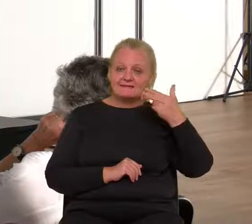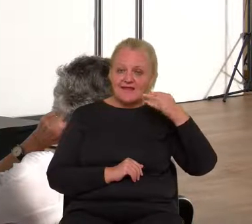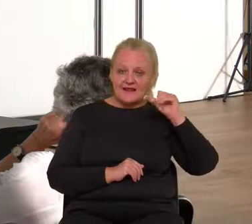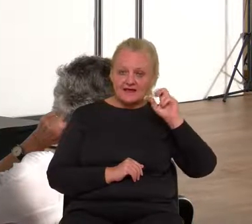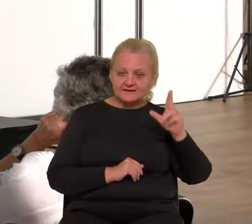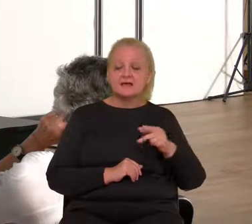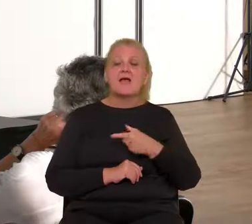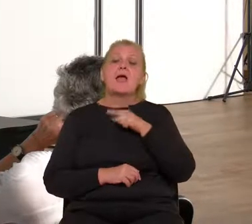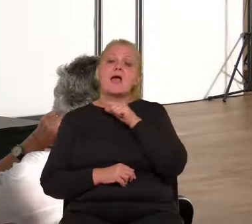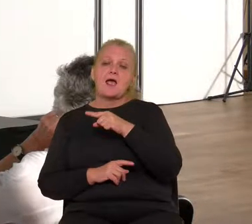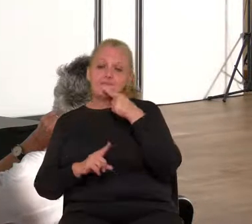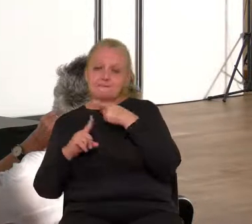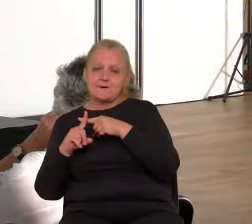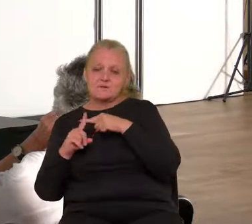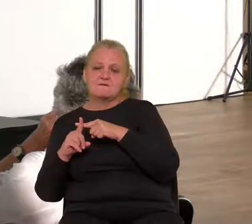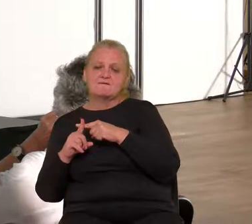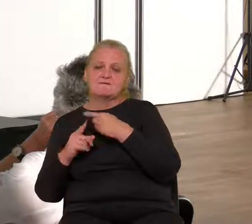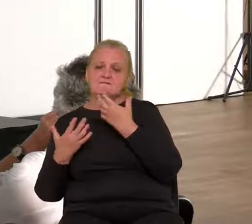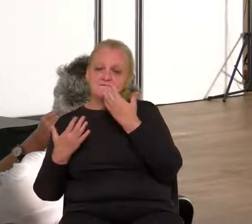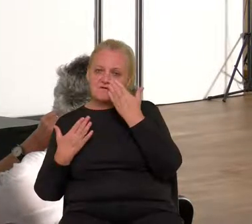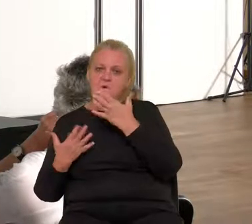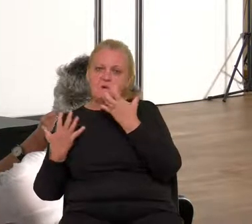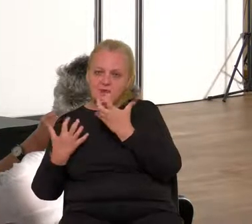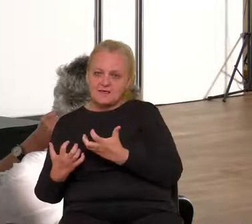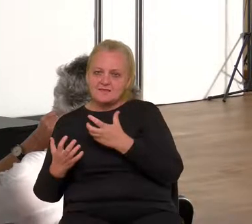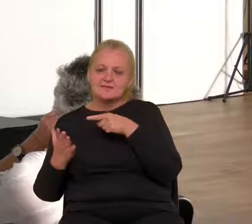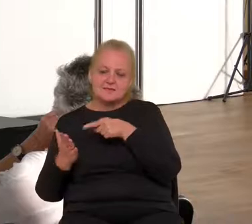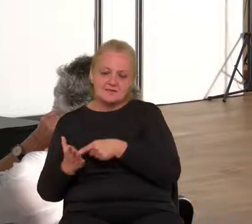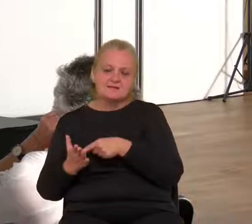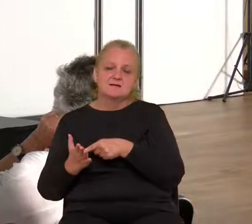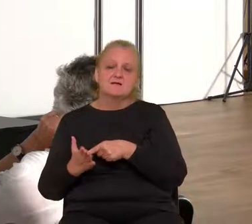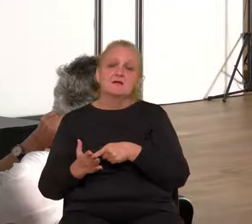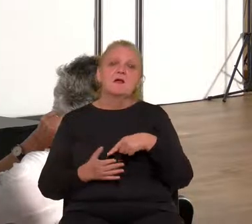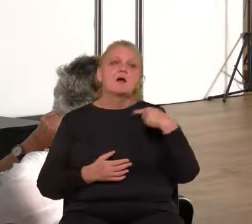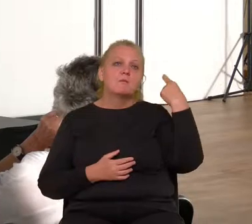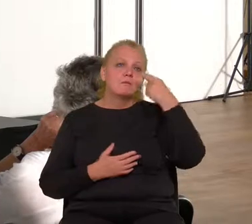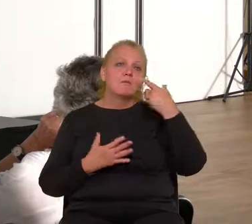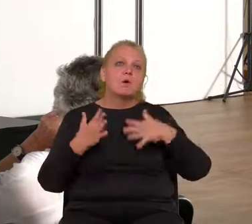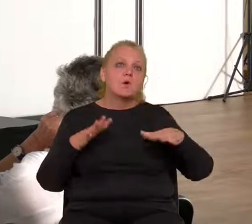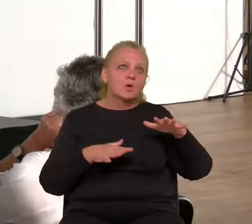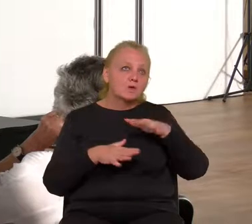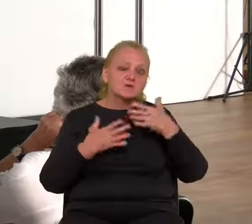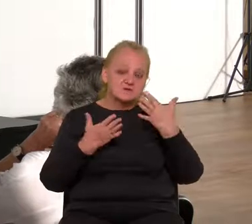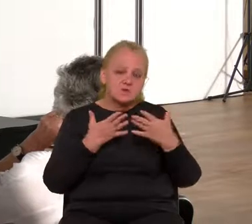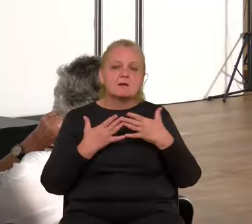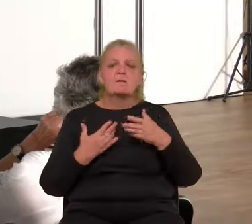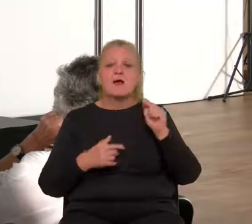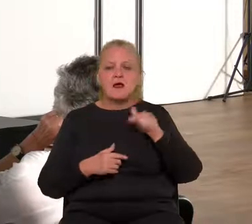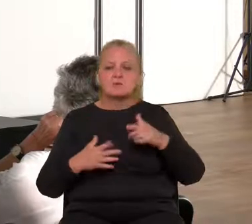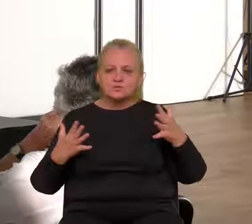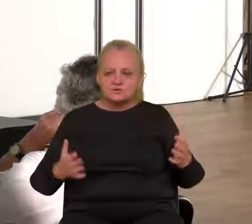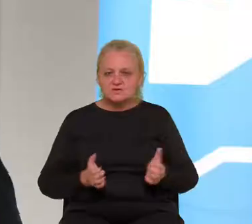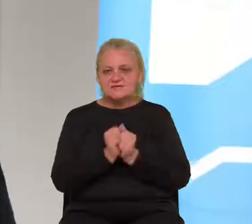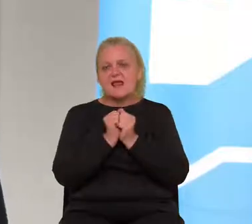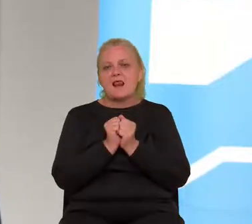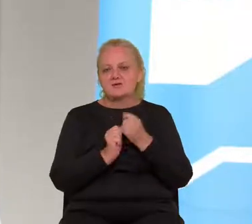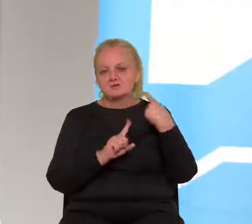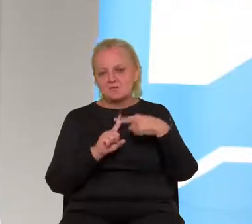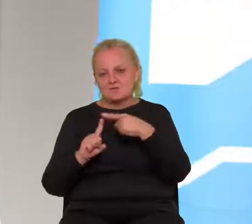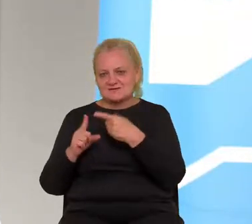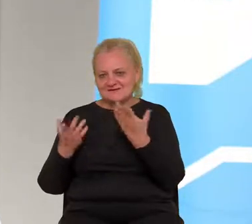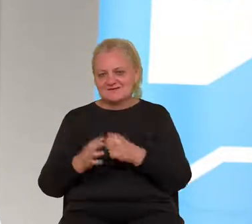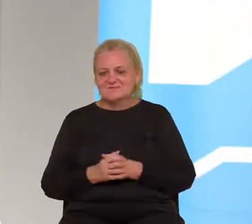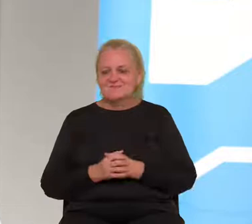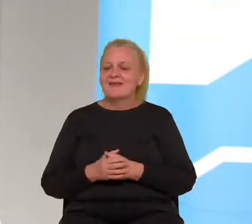a optymistą woli. Tak więc pogoda jest słaba, ale cóż, i tak trzeba znaleźć nieco optymizmu w swojej własnej woli.